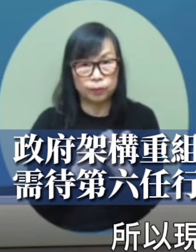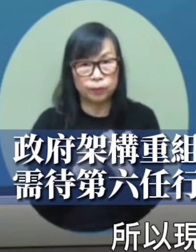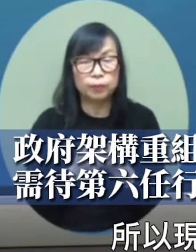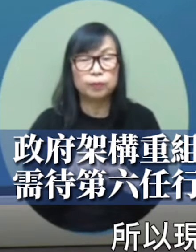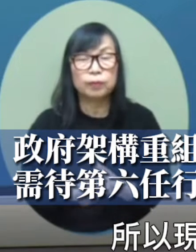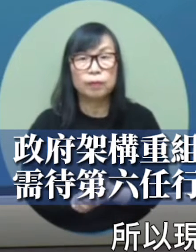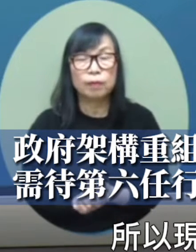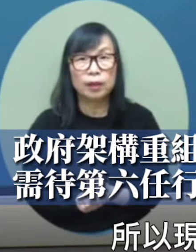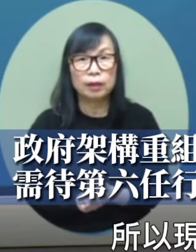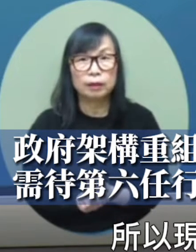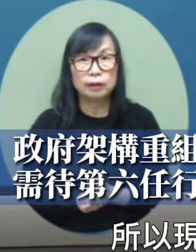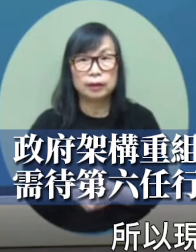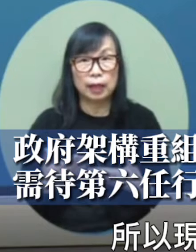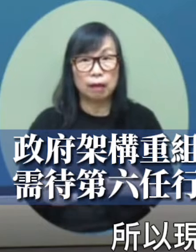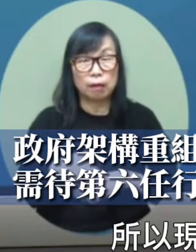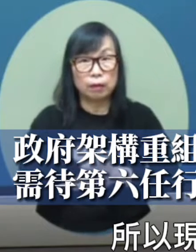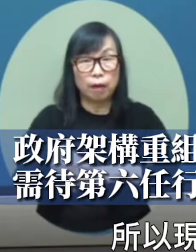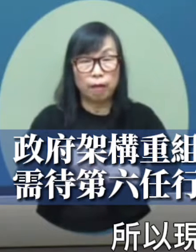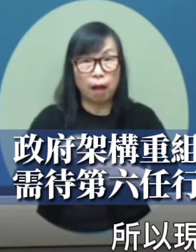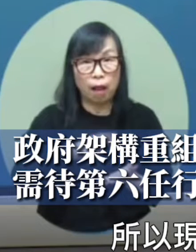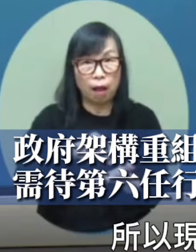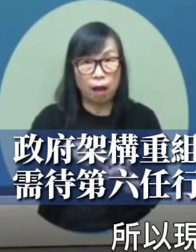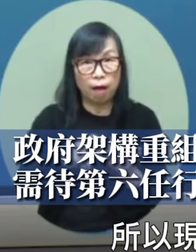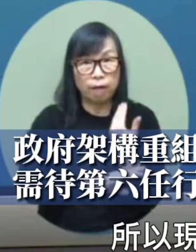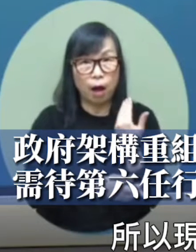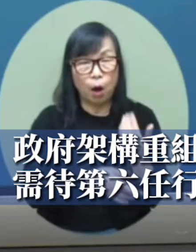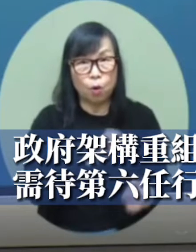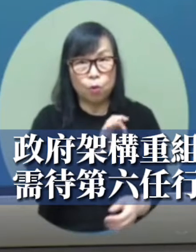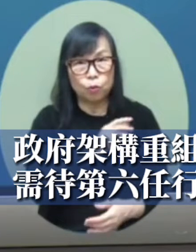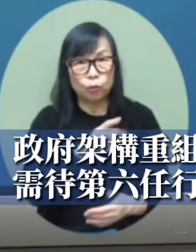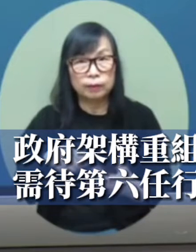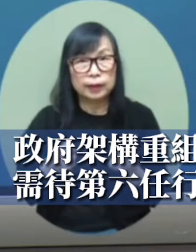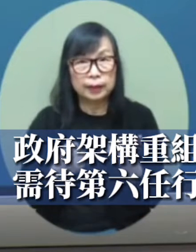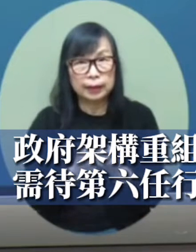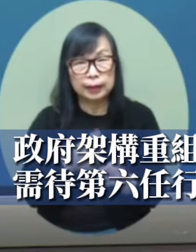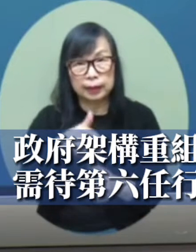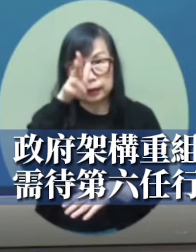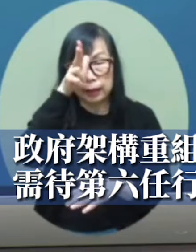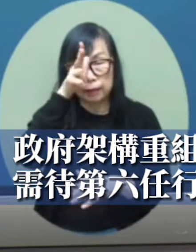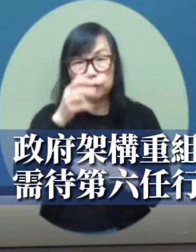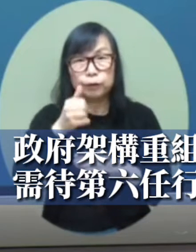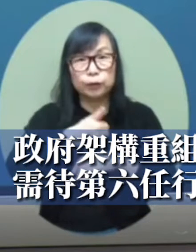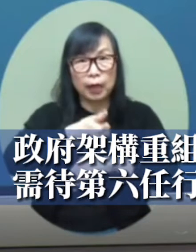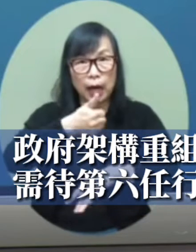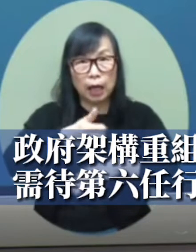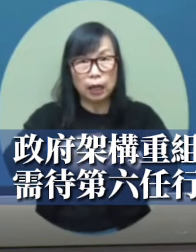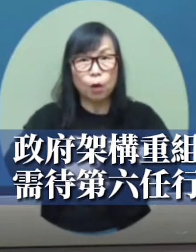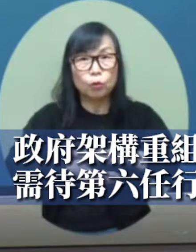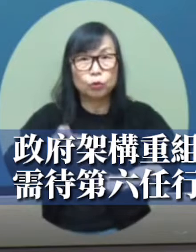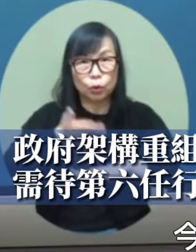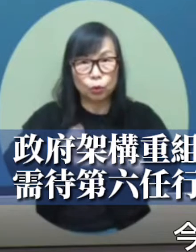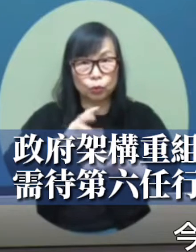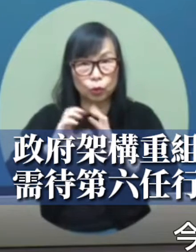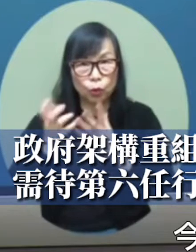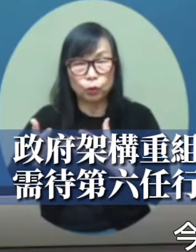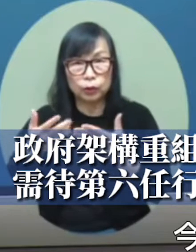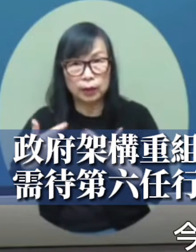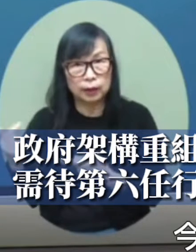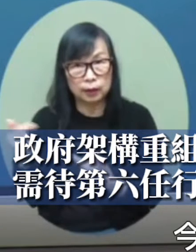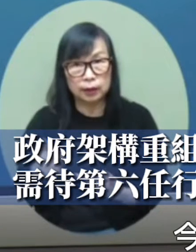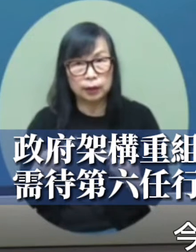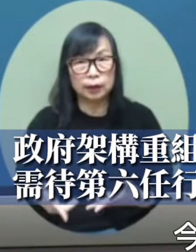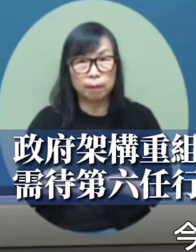對於我們籌備去立法會爭取支持的政府架構重組呢，仍然是以今年一